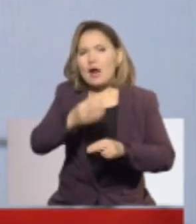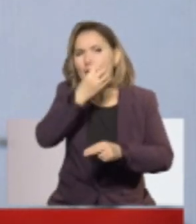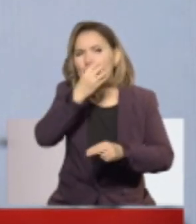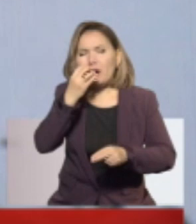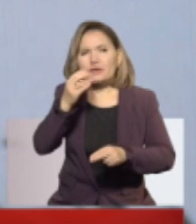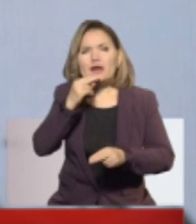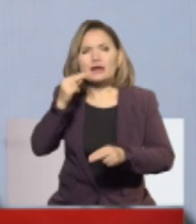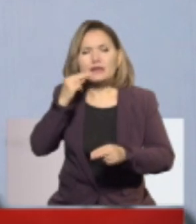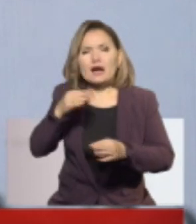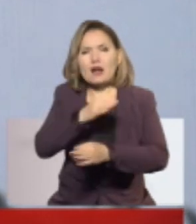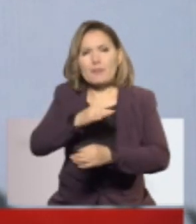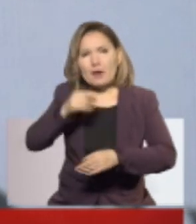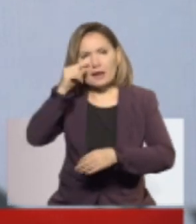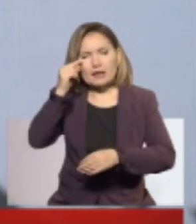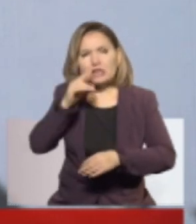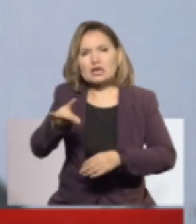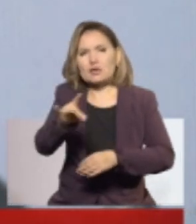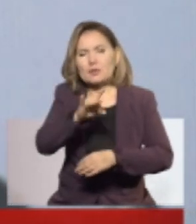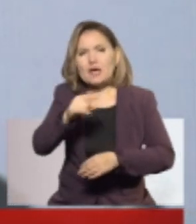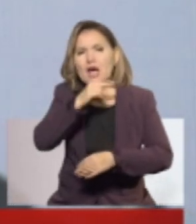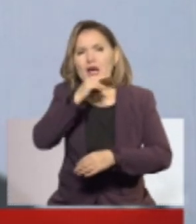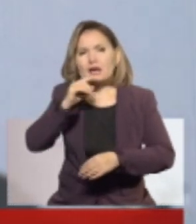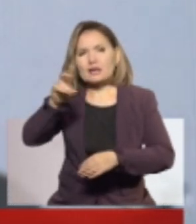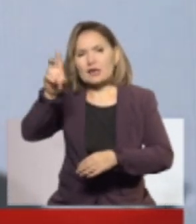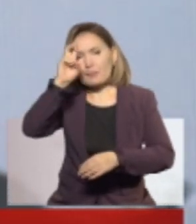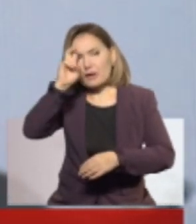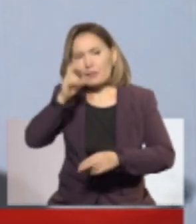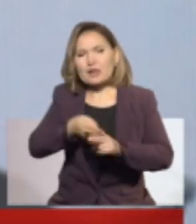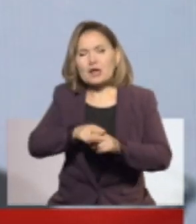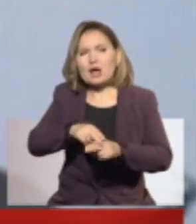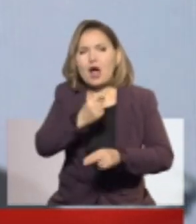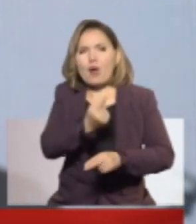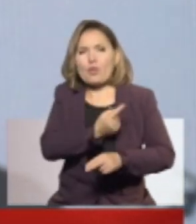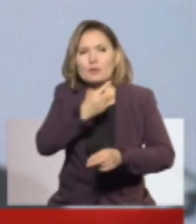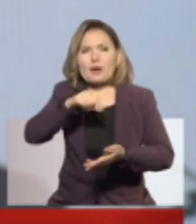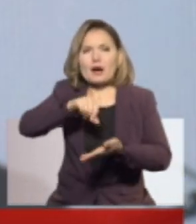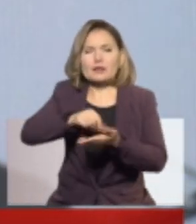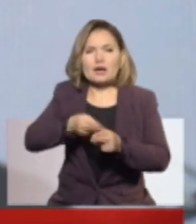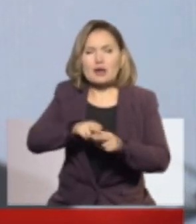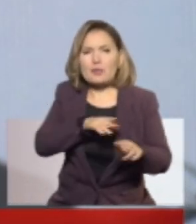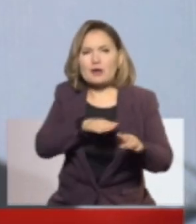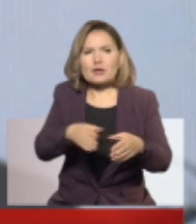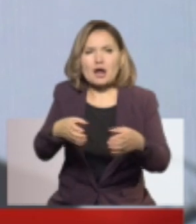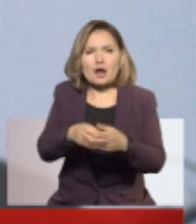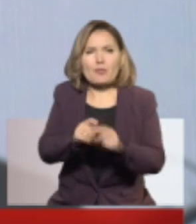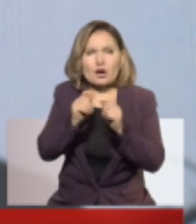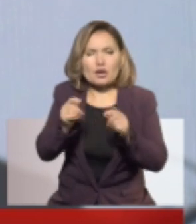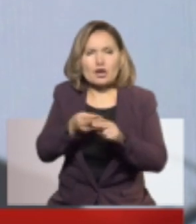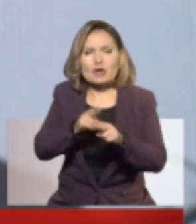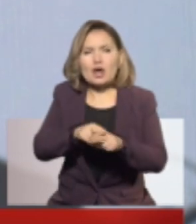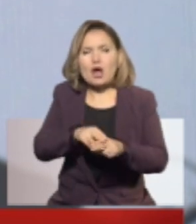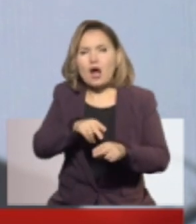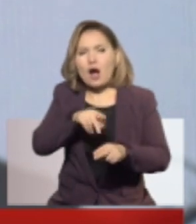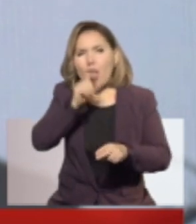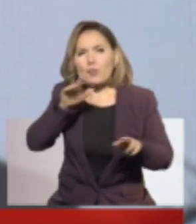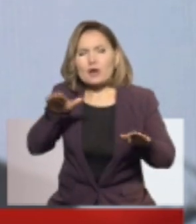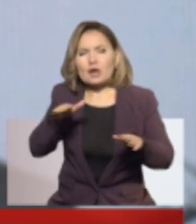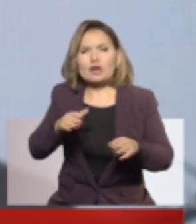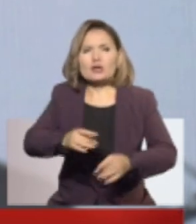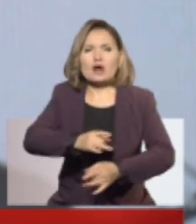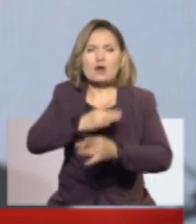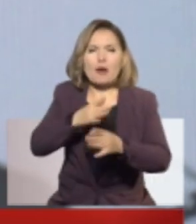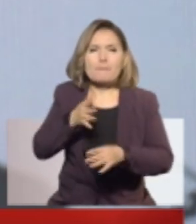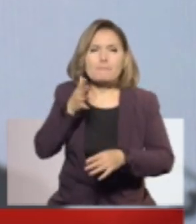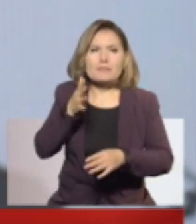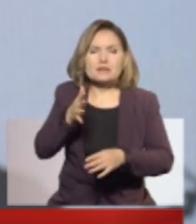Қытай, Мажарстан, Қырғыз Республикасы мен Ресей Федерациясының құсбегілері қатысады. Шараны ұйымдастырушылар бүркітшілер тойына